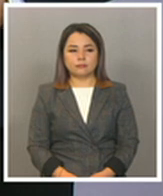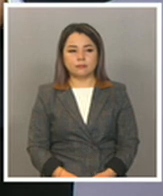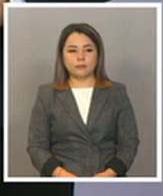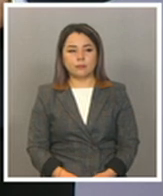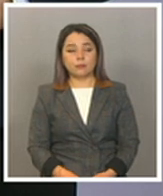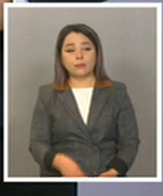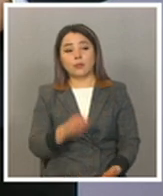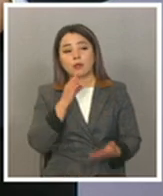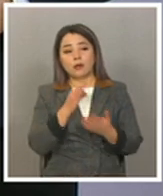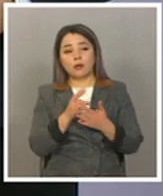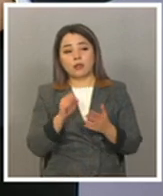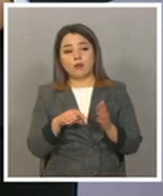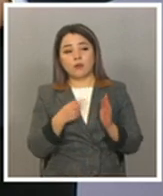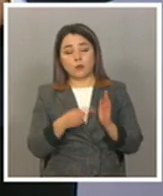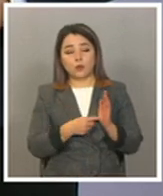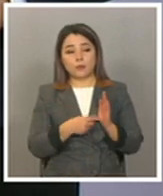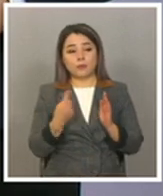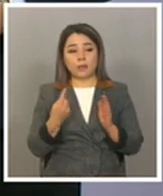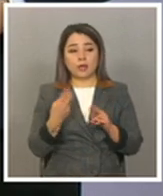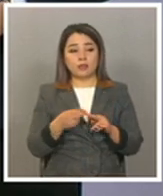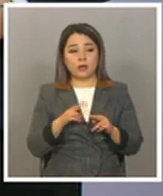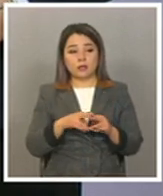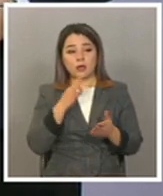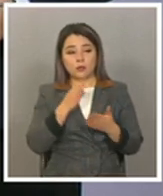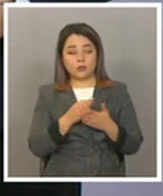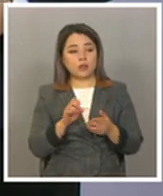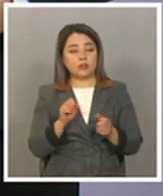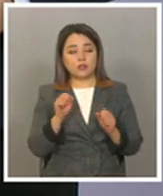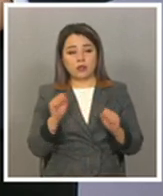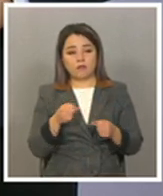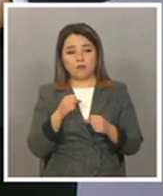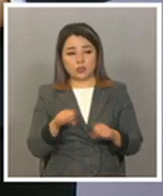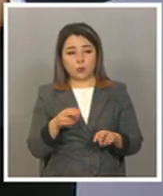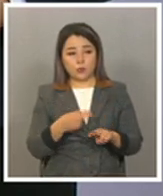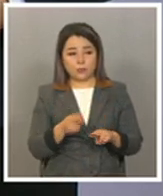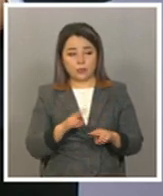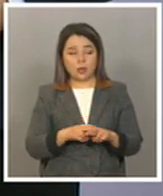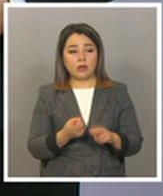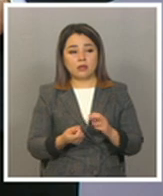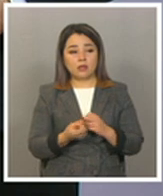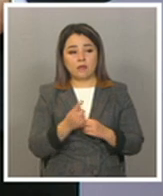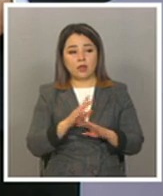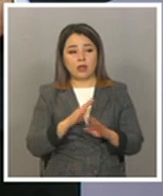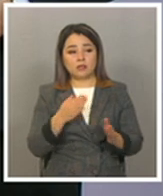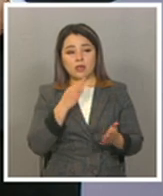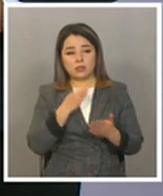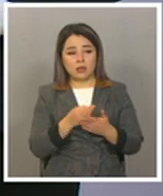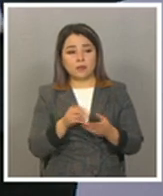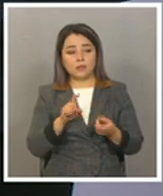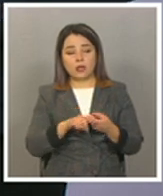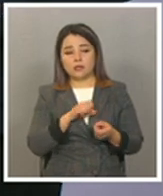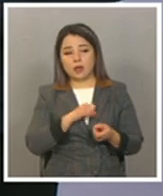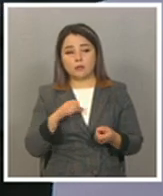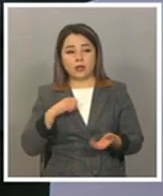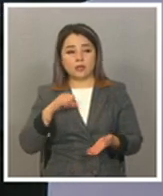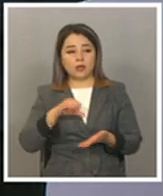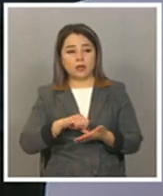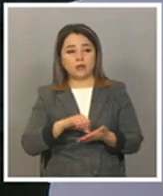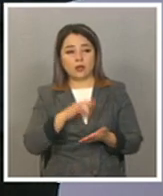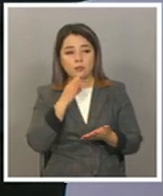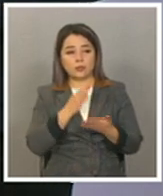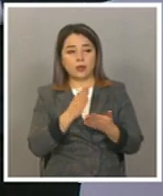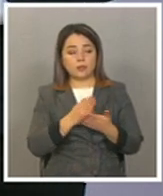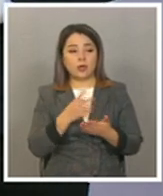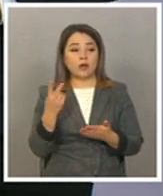Ответ на первый вопрос к междометиям задать вопрос невозможно, потому что они не являются самостоятельными частями речи. На